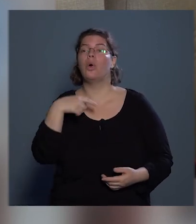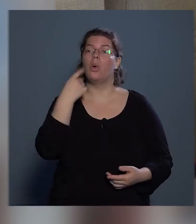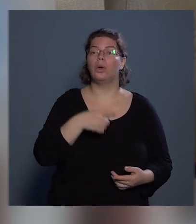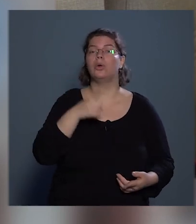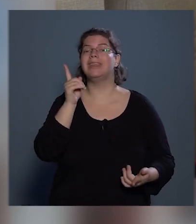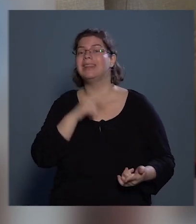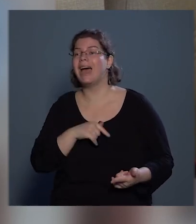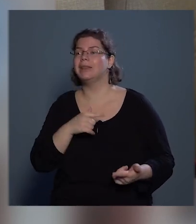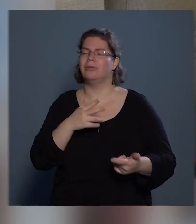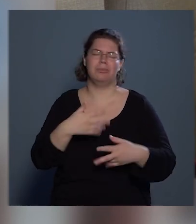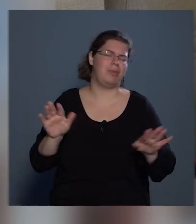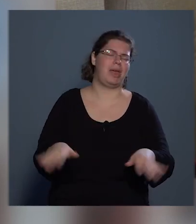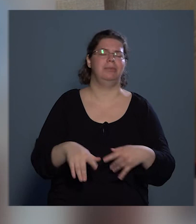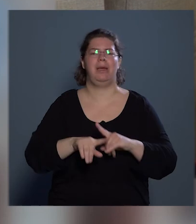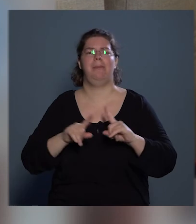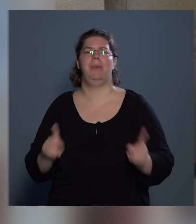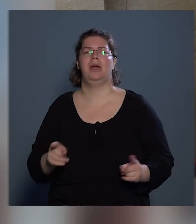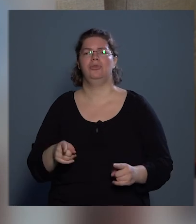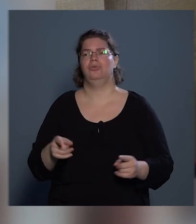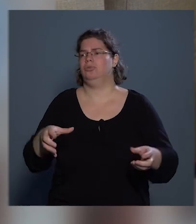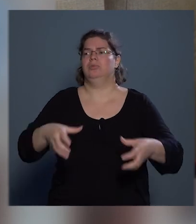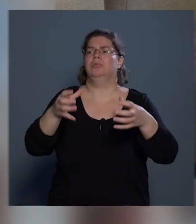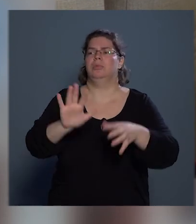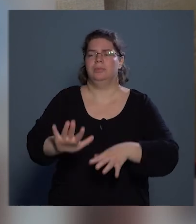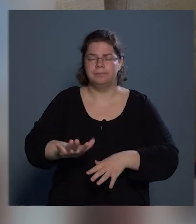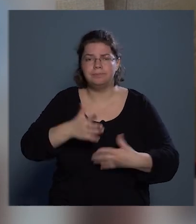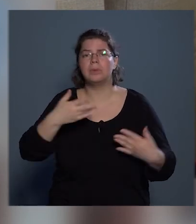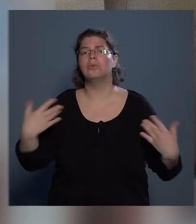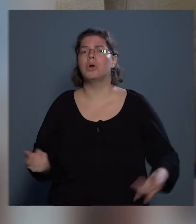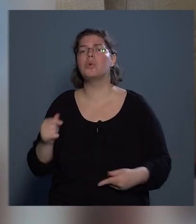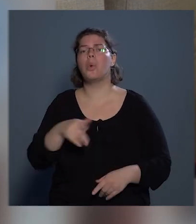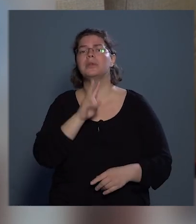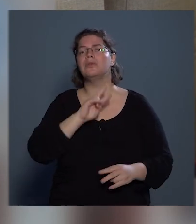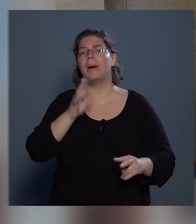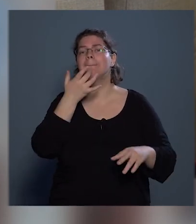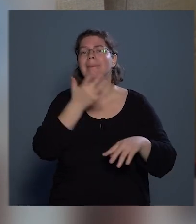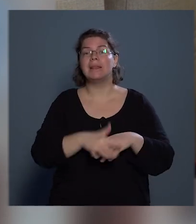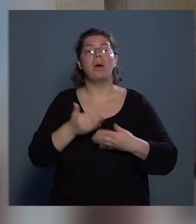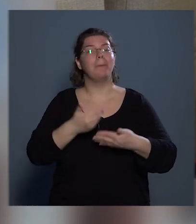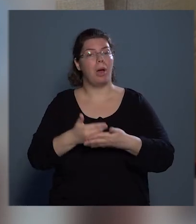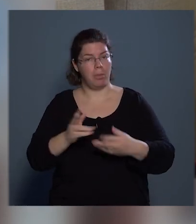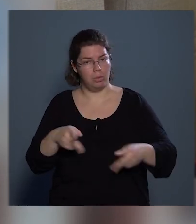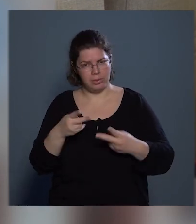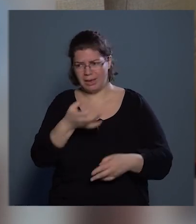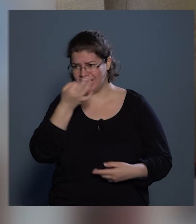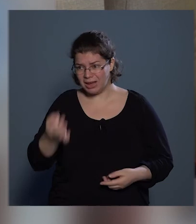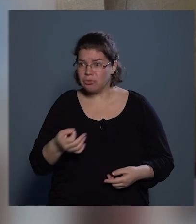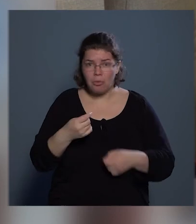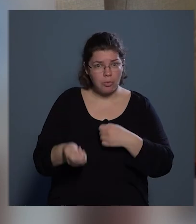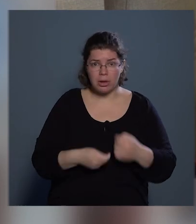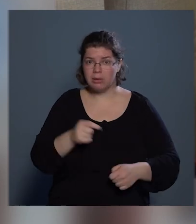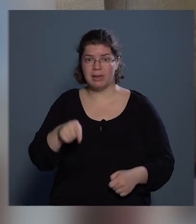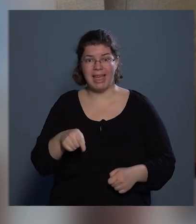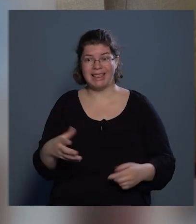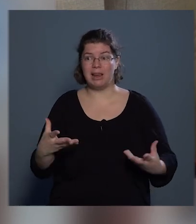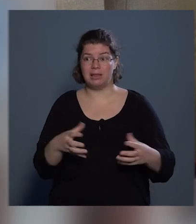vagy akármilyen más objektumra, vagy létesítményre, vagy ott van például a Baba utcának a kérdése. Foglalkozik ezzel a testület, csak